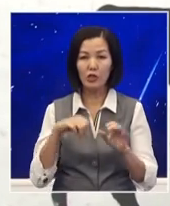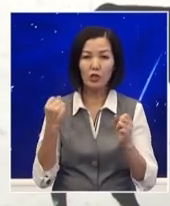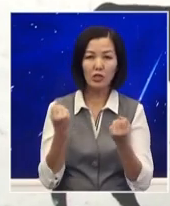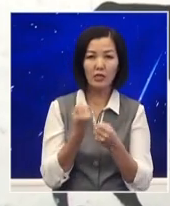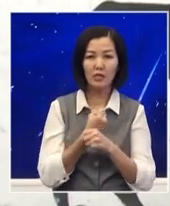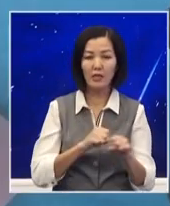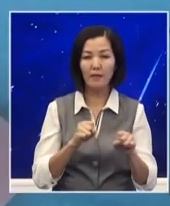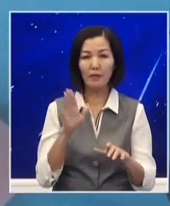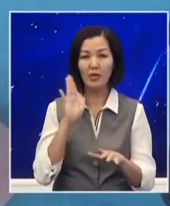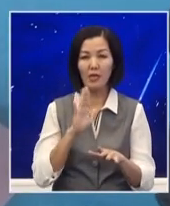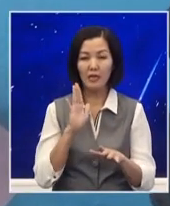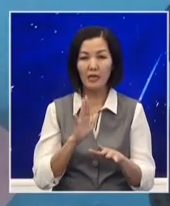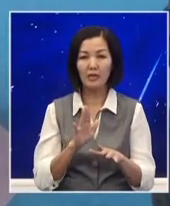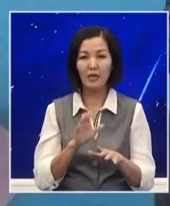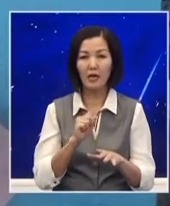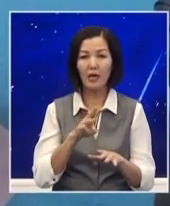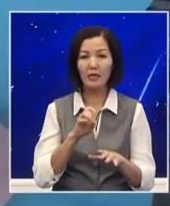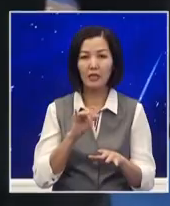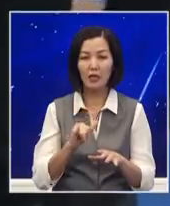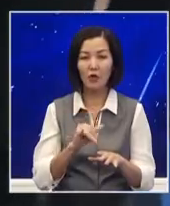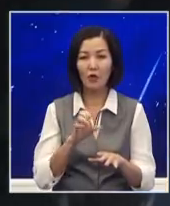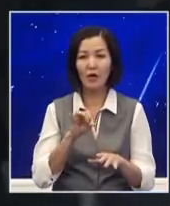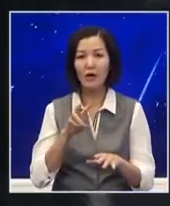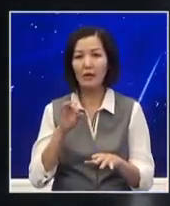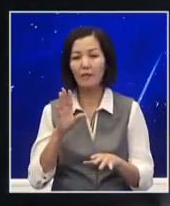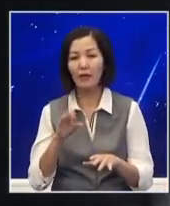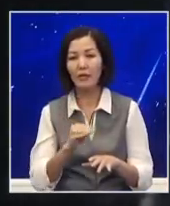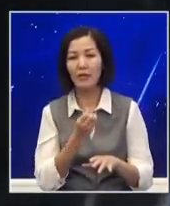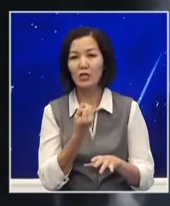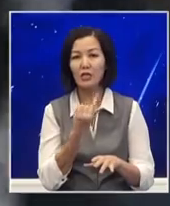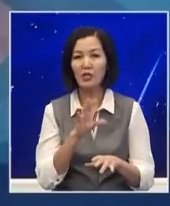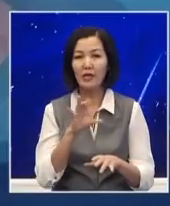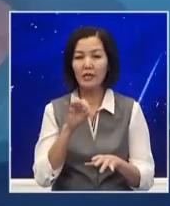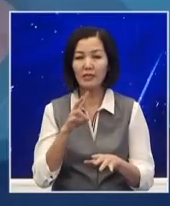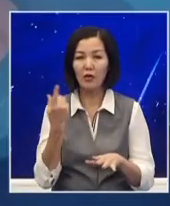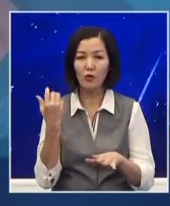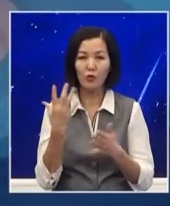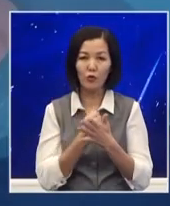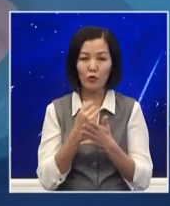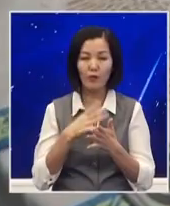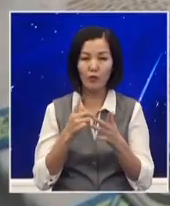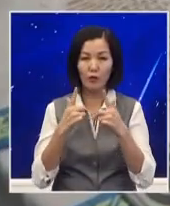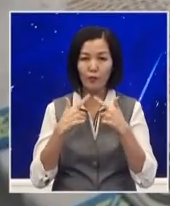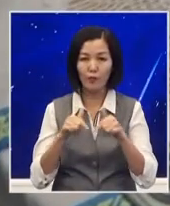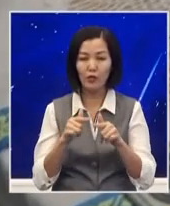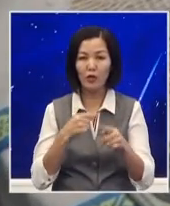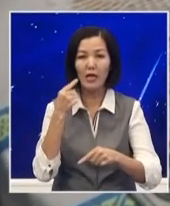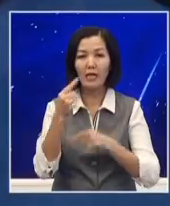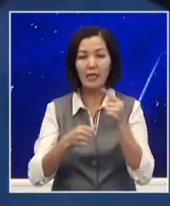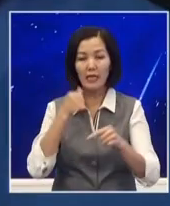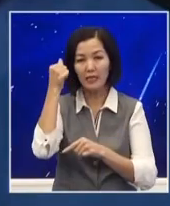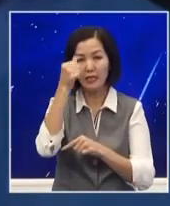құмайтазылар арасынан тағы да атыраулық Арман Қошқаровтың жайсаңы жүлде басынан көрінді. Ал ұйымдастырушылар келесі